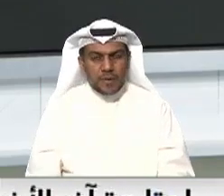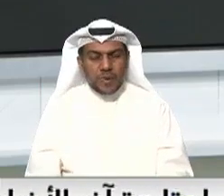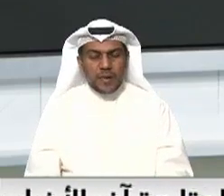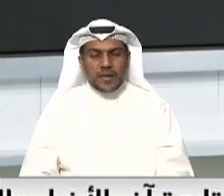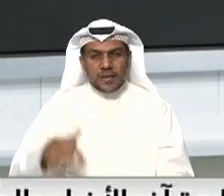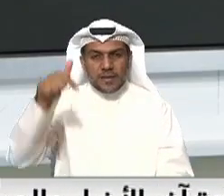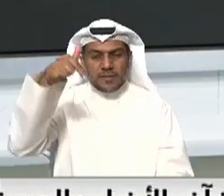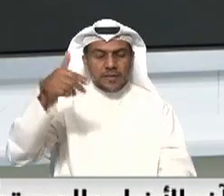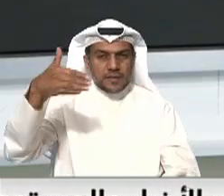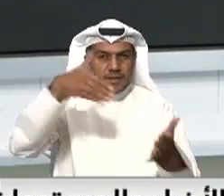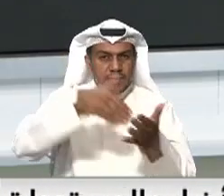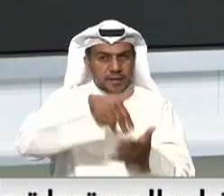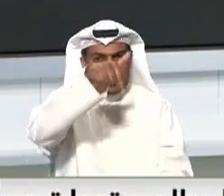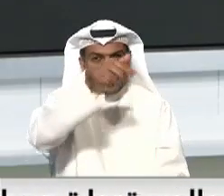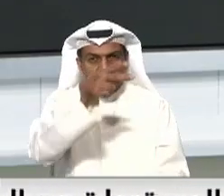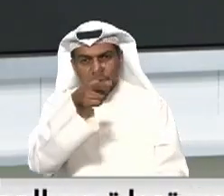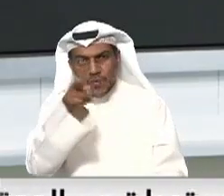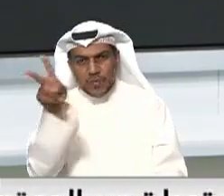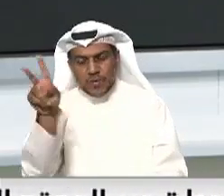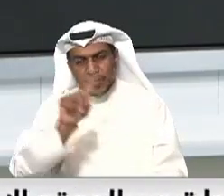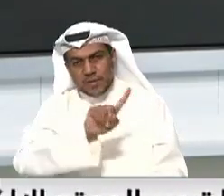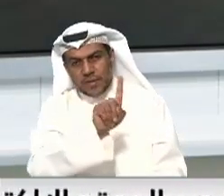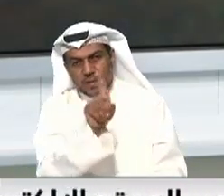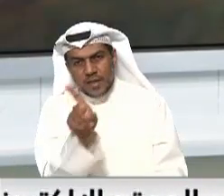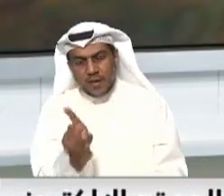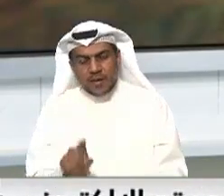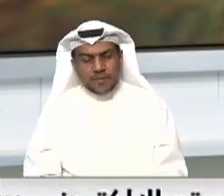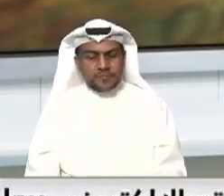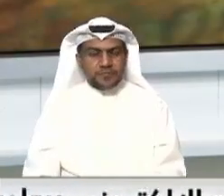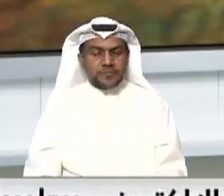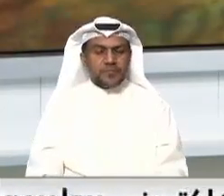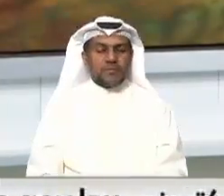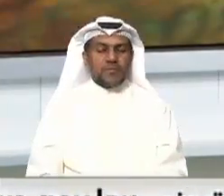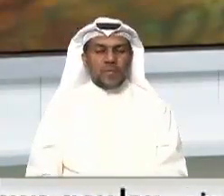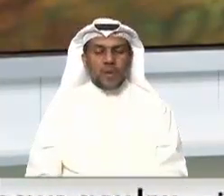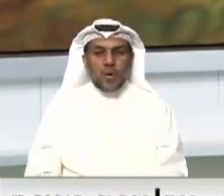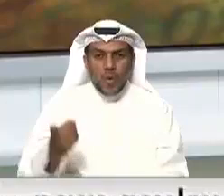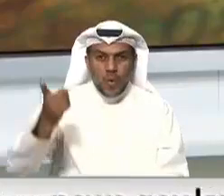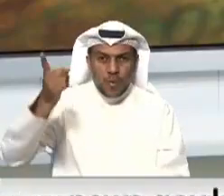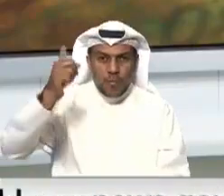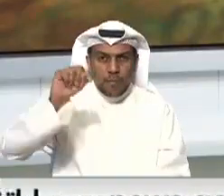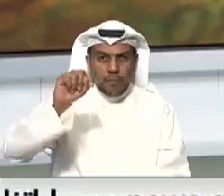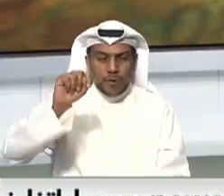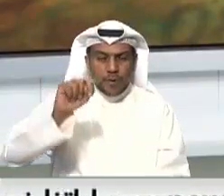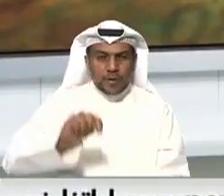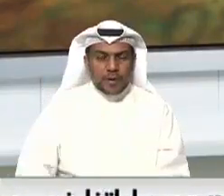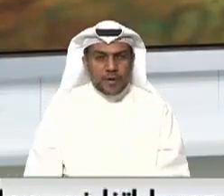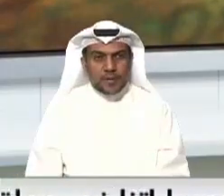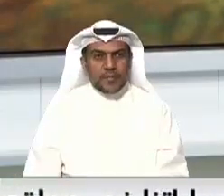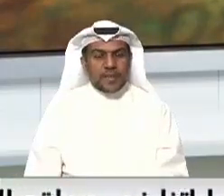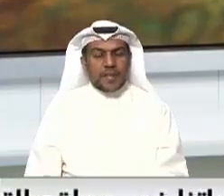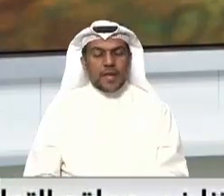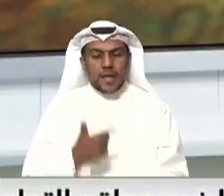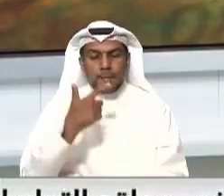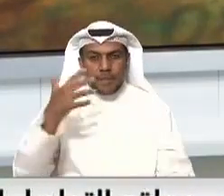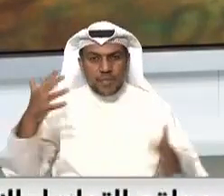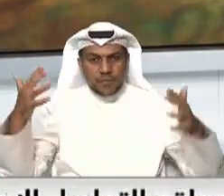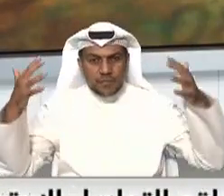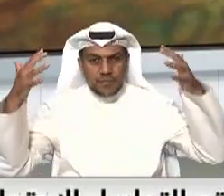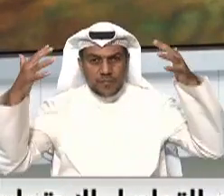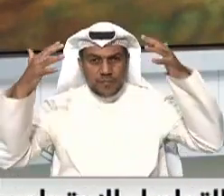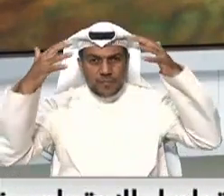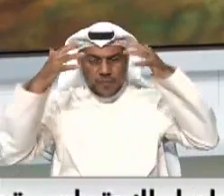سته الى 26 كيلو متر في الساعه نهار يوم الغد راح تستمر معانا عبور السحب على معظم